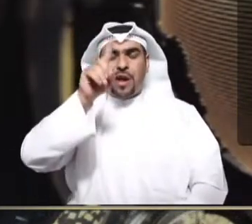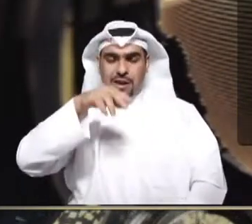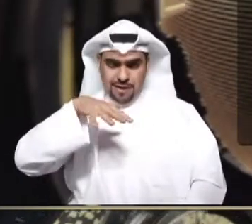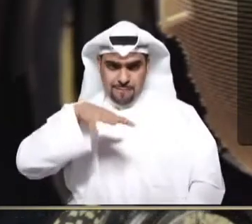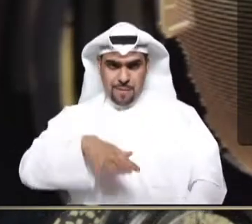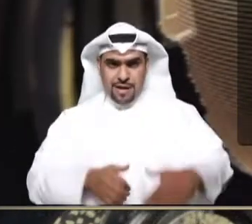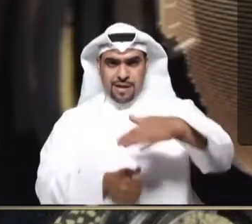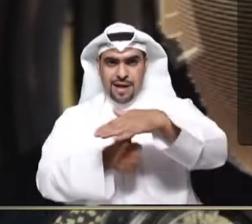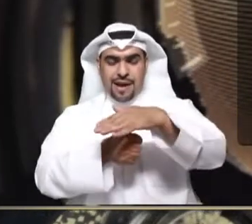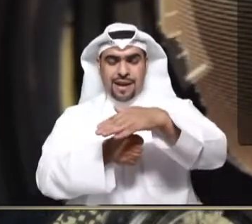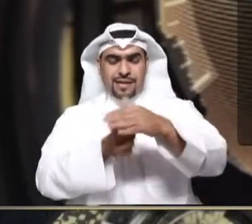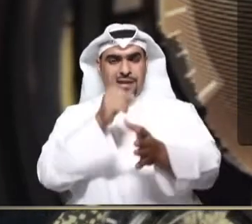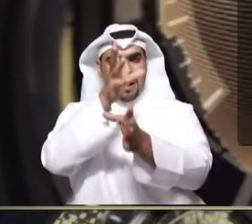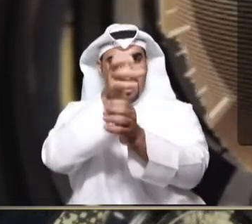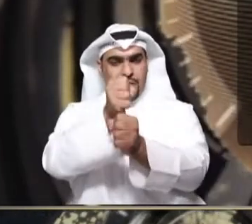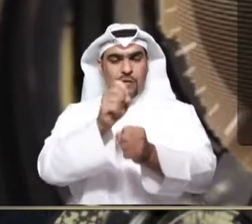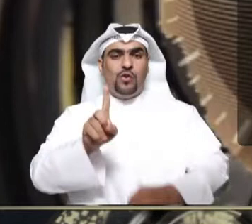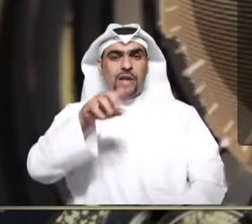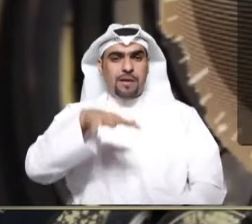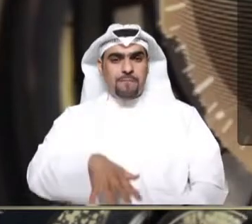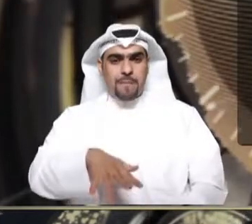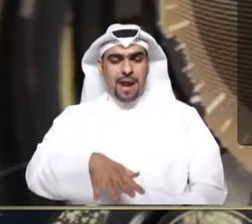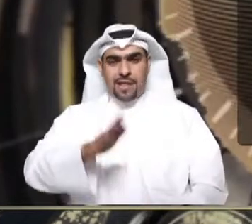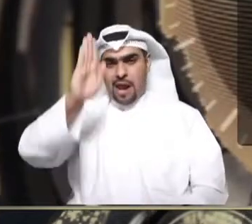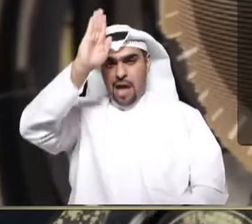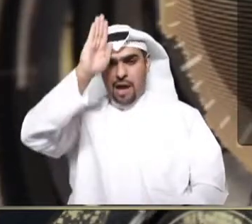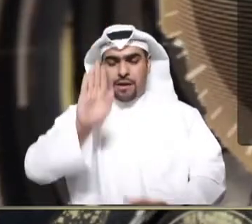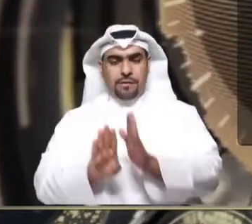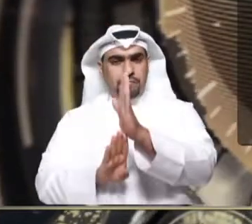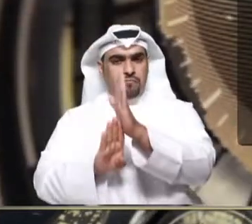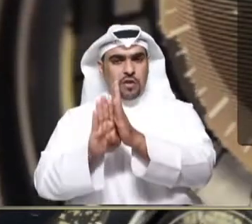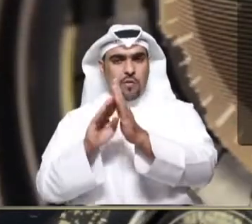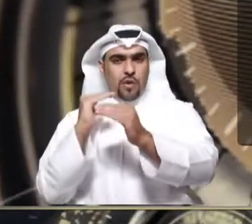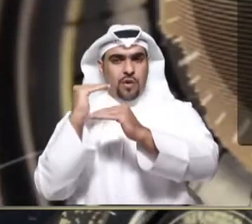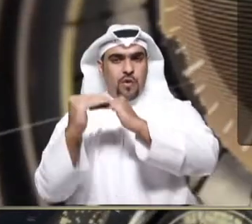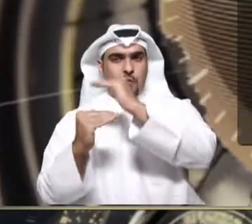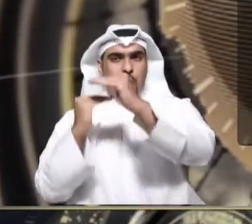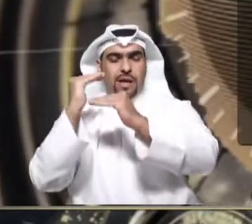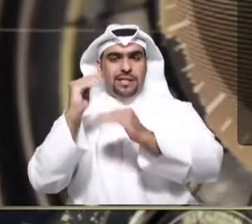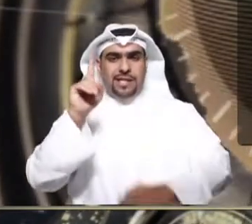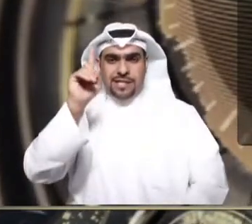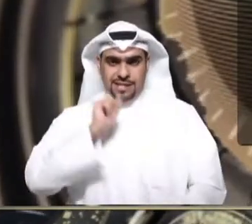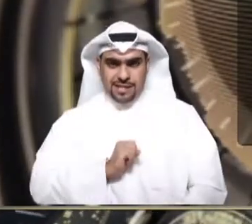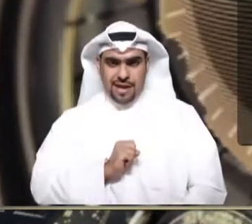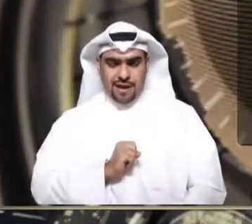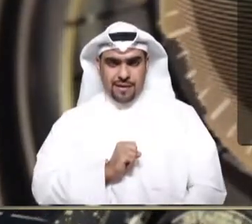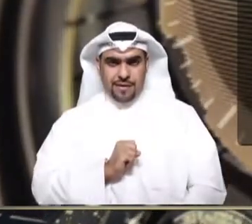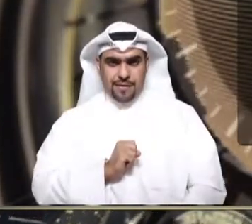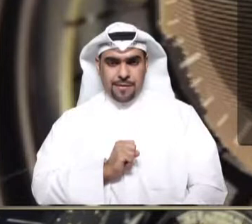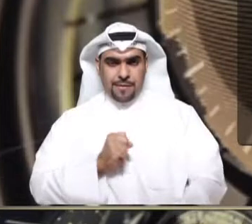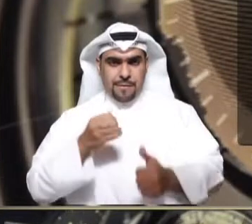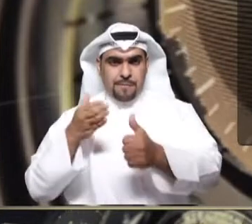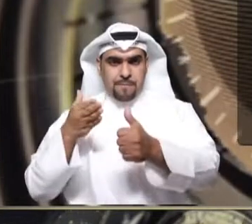والعافية ويحقق لجمهورية العراق الشقيق كل ما تتطلع إليه من رفعة ورقي